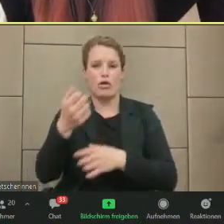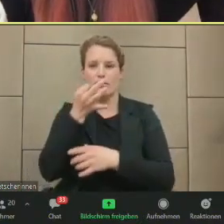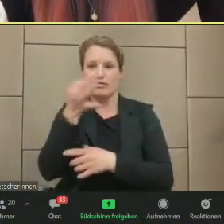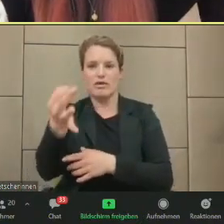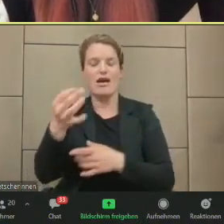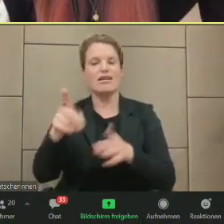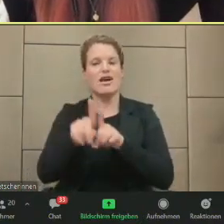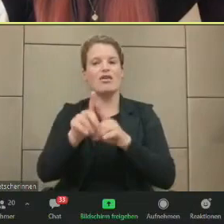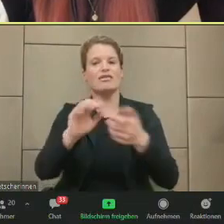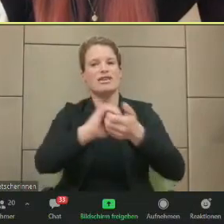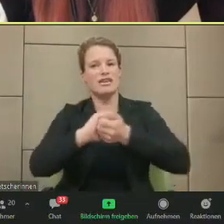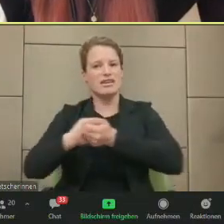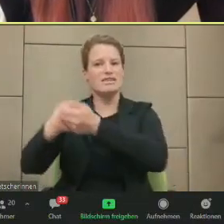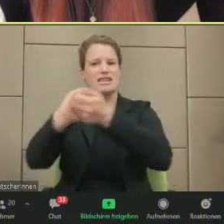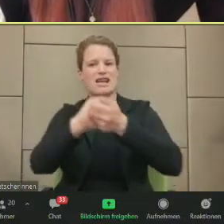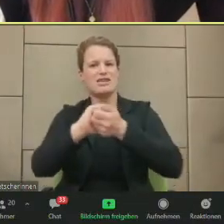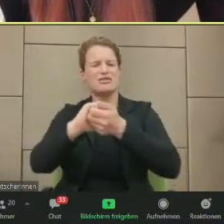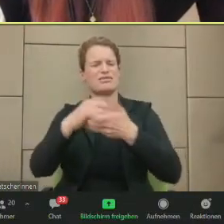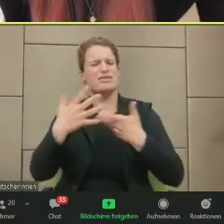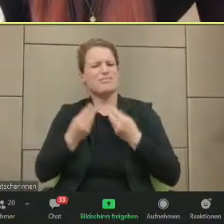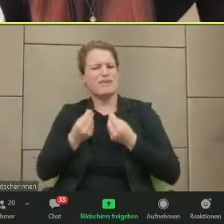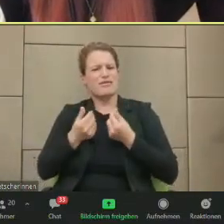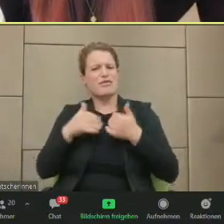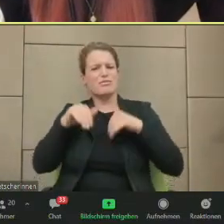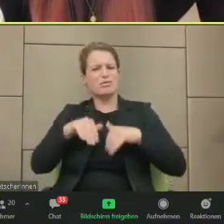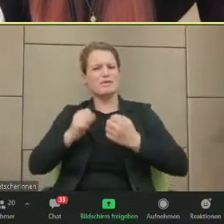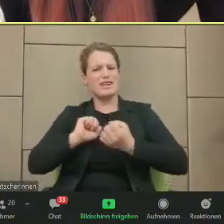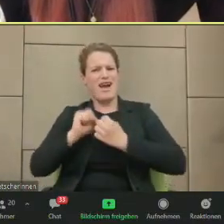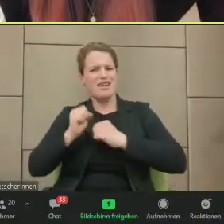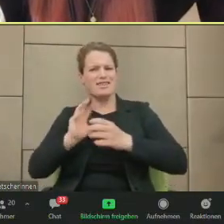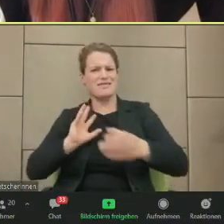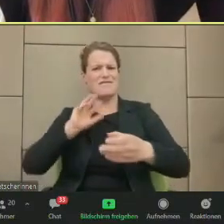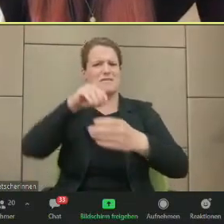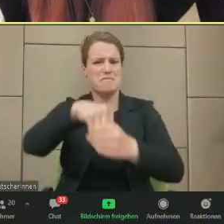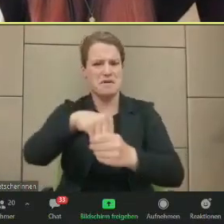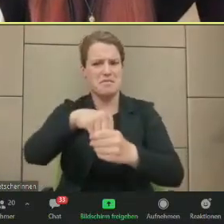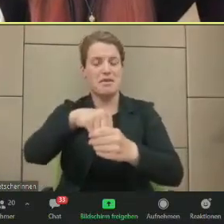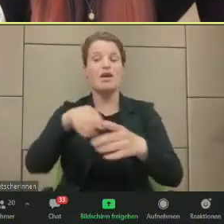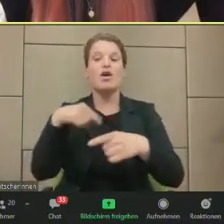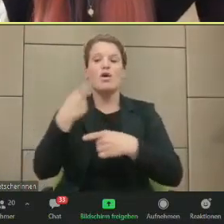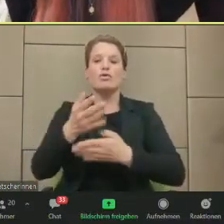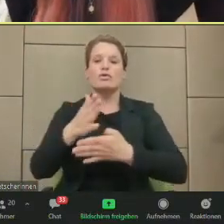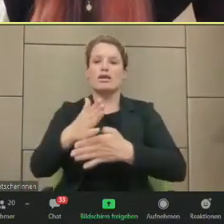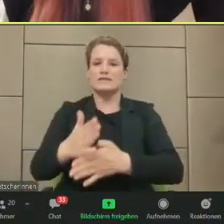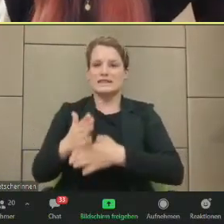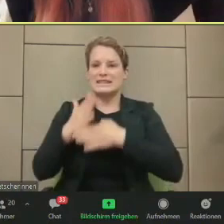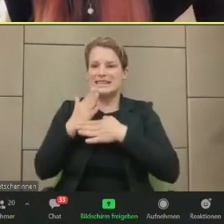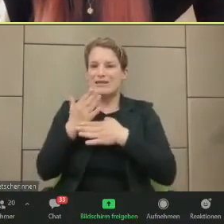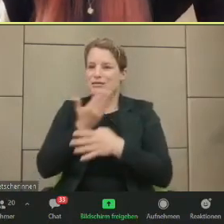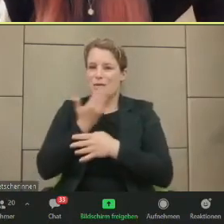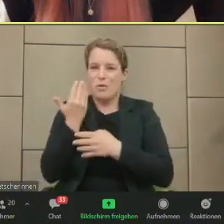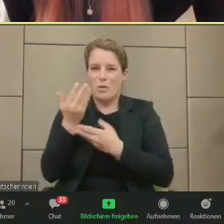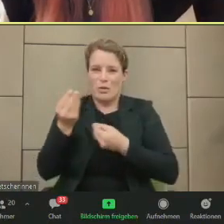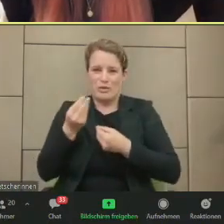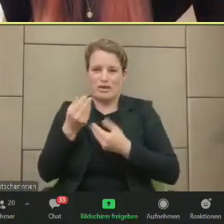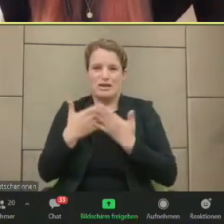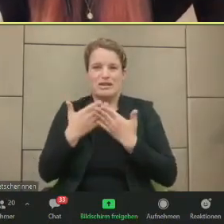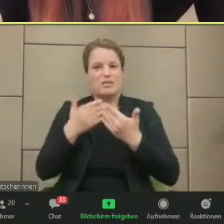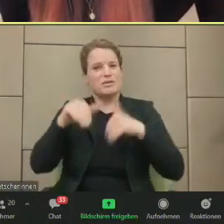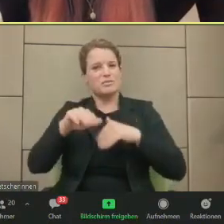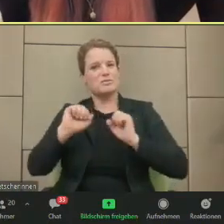sonst vereinsamt man komplett. Doch manchmal braucht man eben eine Hilfe und die bekommt man nicht so leicht. Das stimme ich absolut